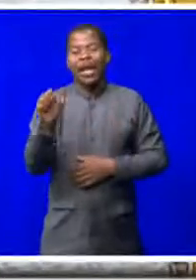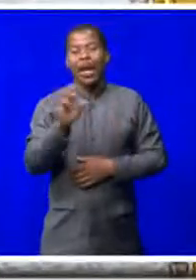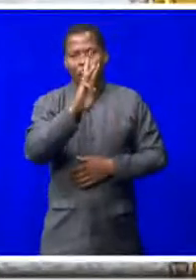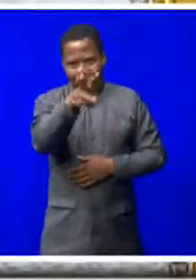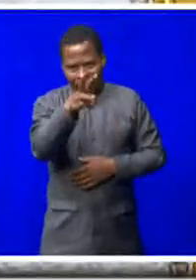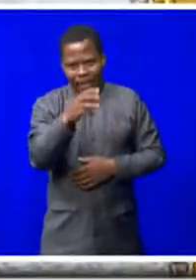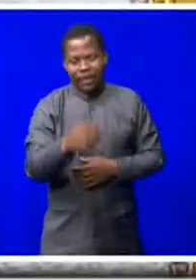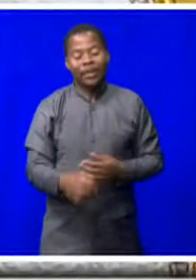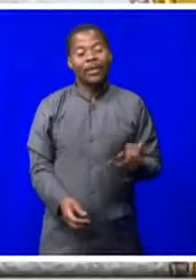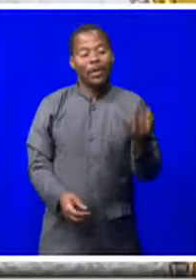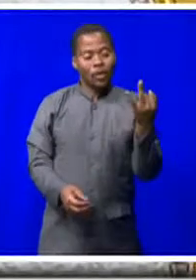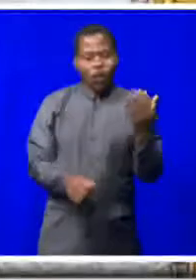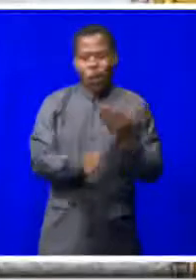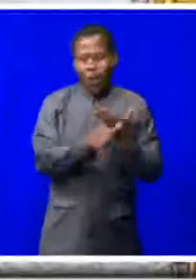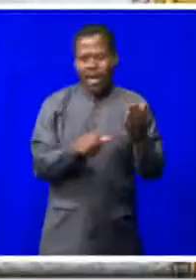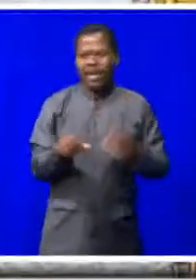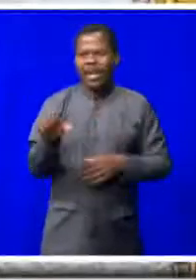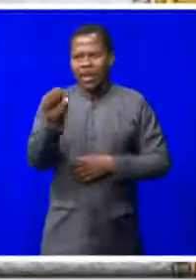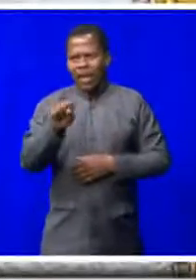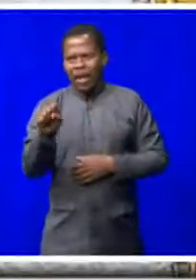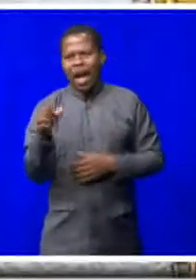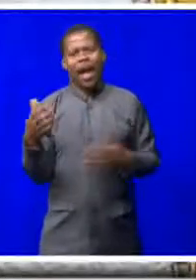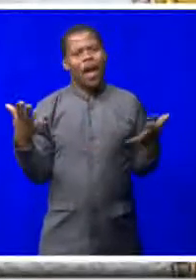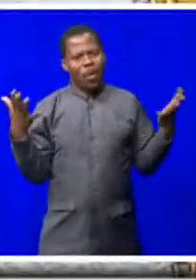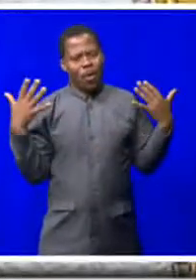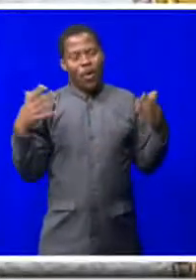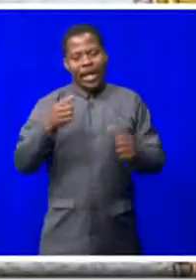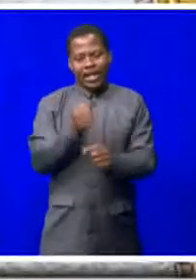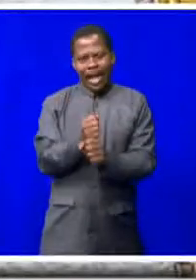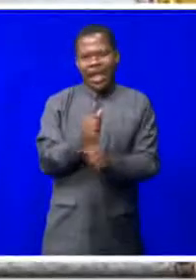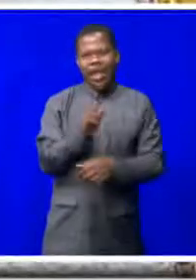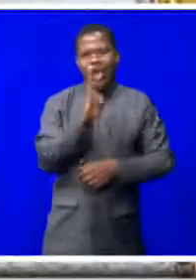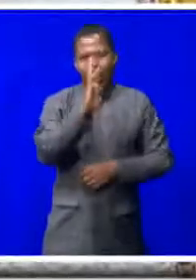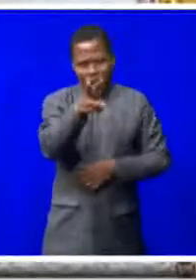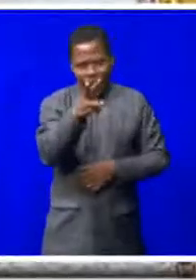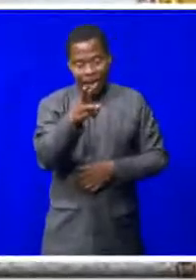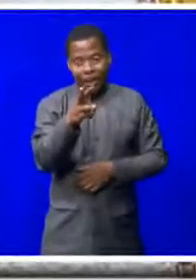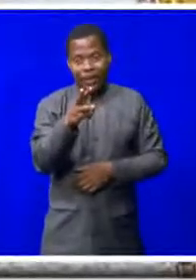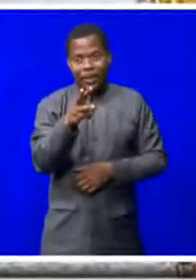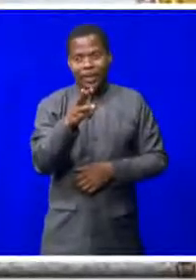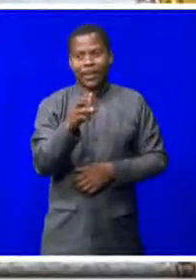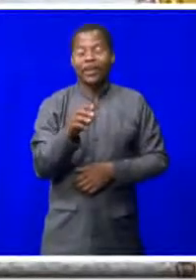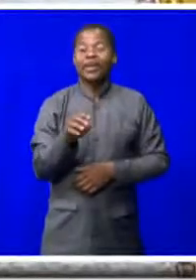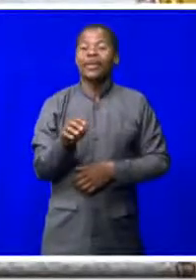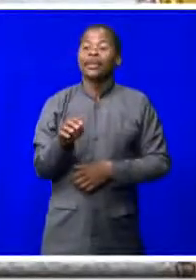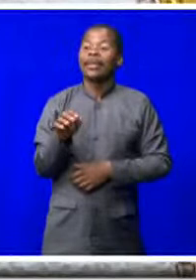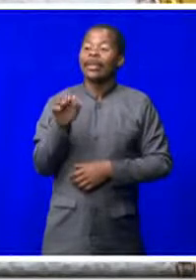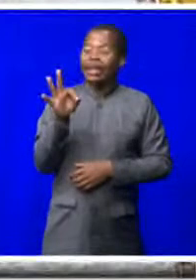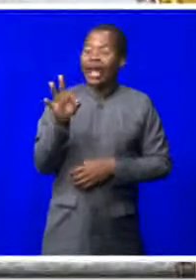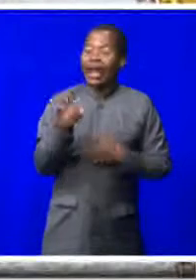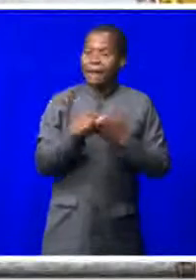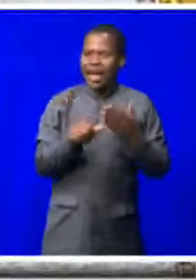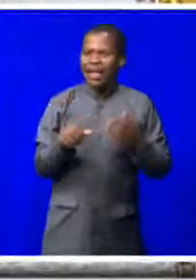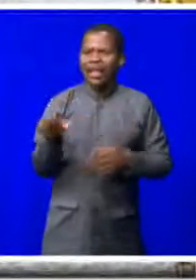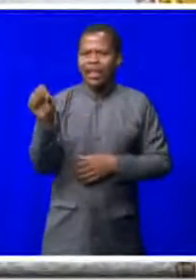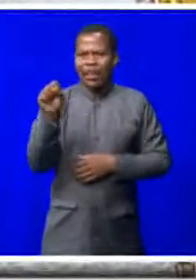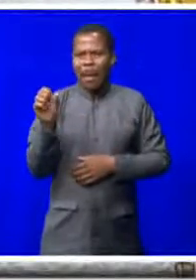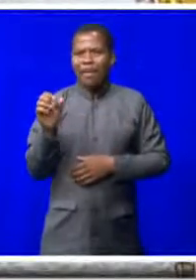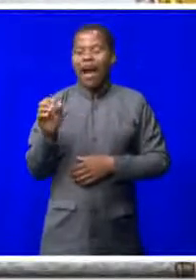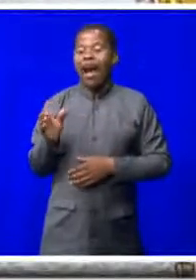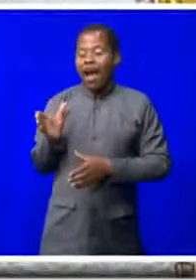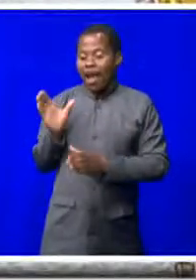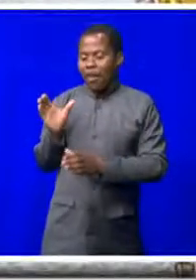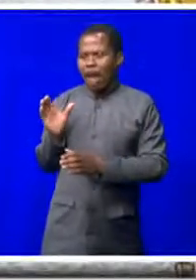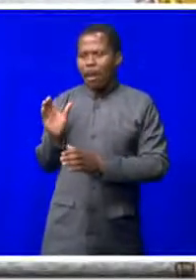Tiyaphumula mhla titimbili kuyo inyoni. Tiyawuchitha umhlanga mhla titintsathu